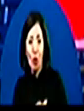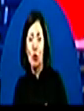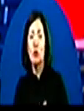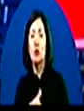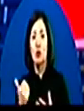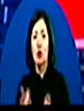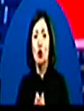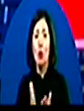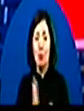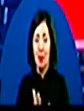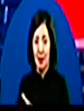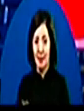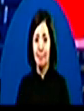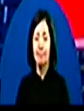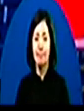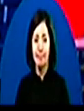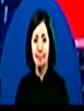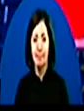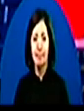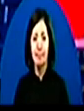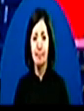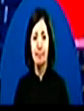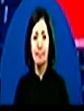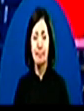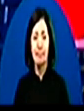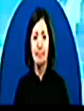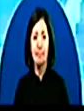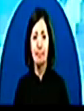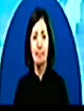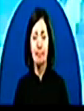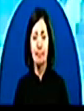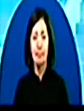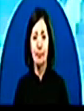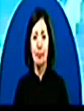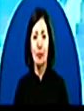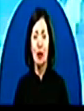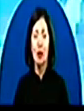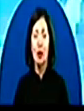багтаажээ. Ерөнхий